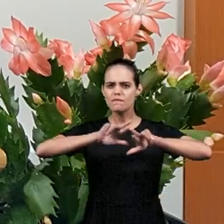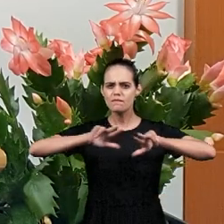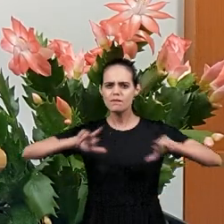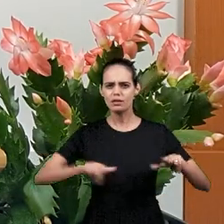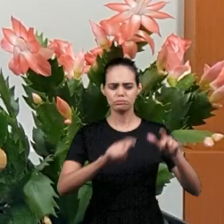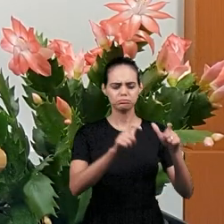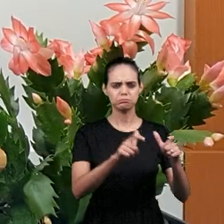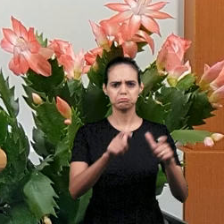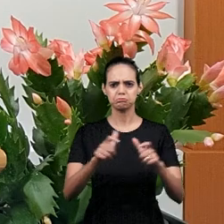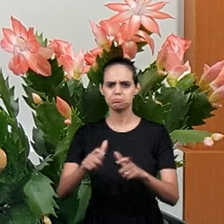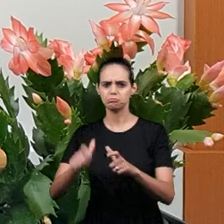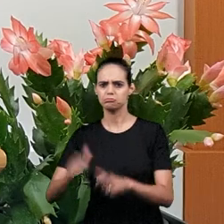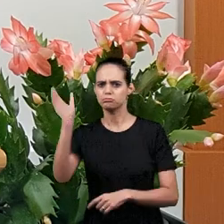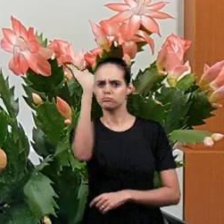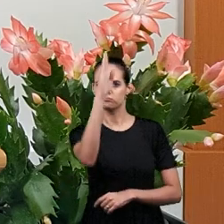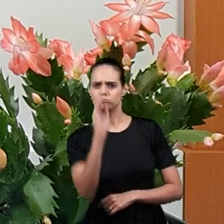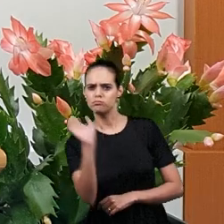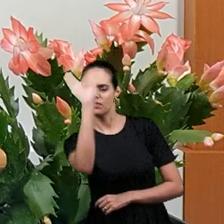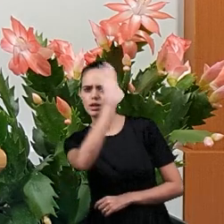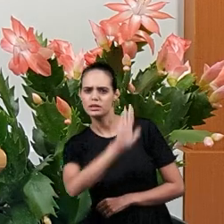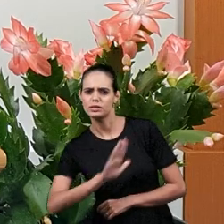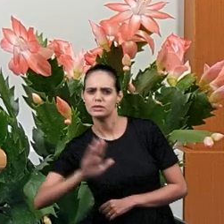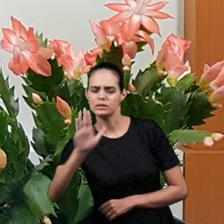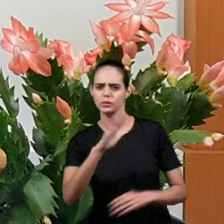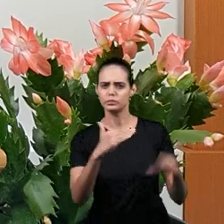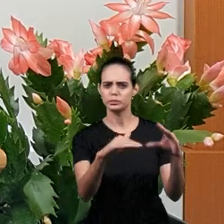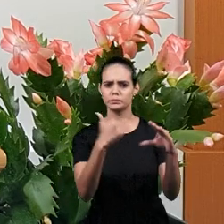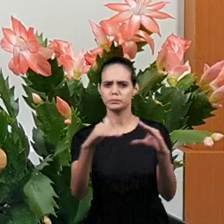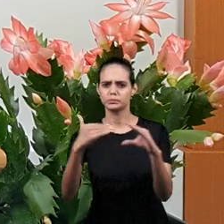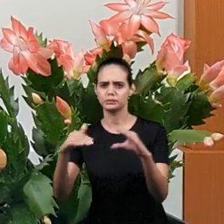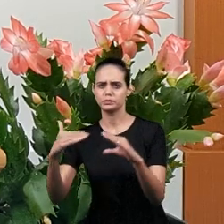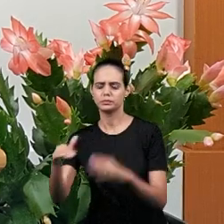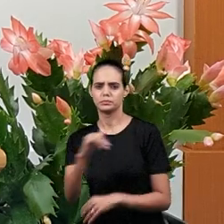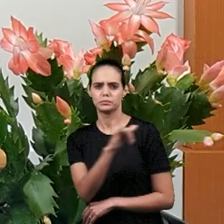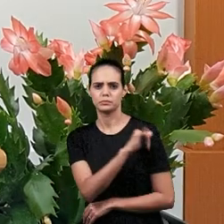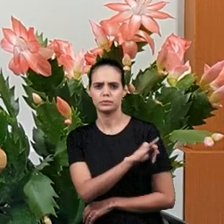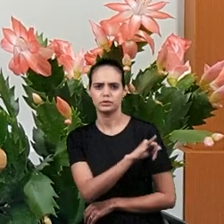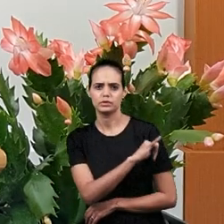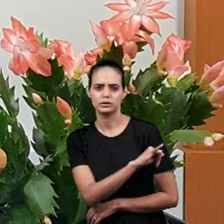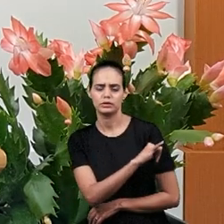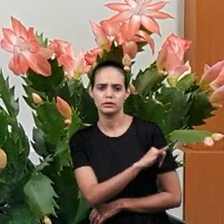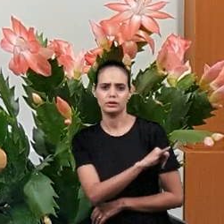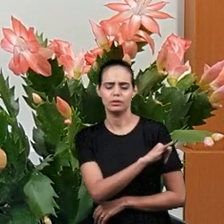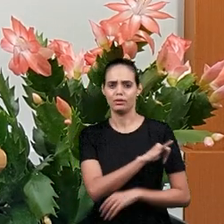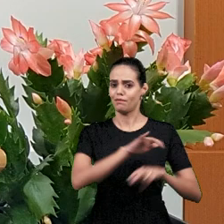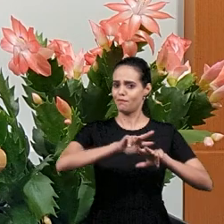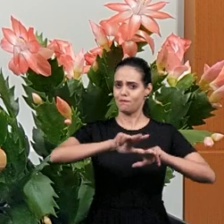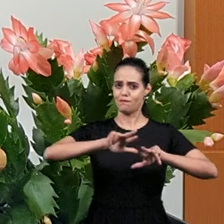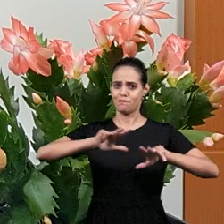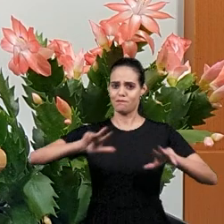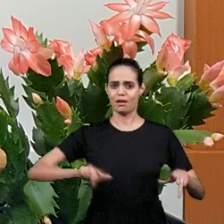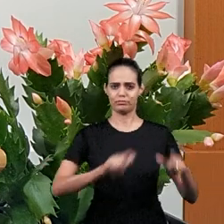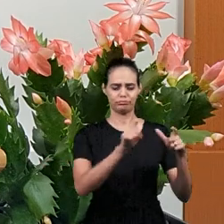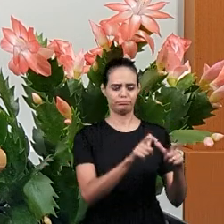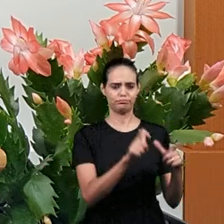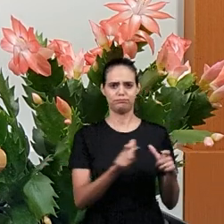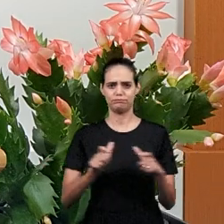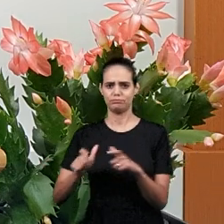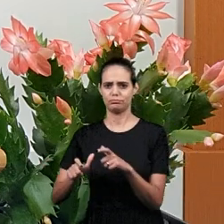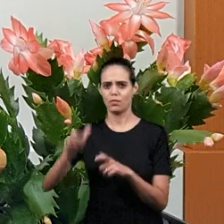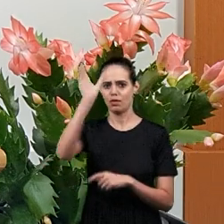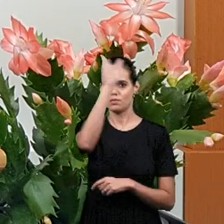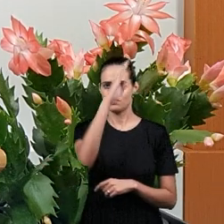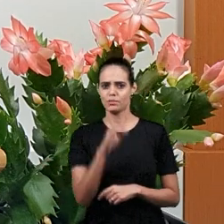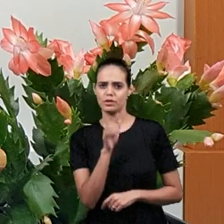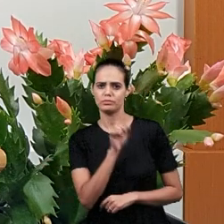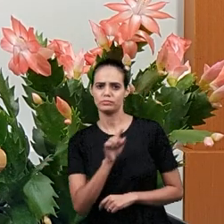Donc, Eliezer de Jésus de Rio de Janeiro. Donc, beaucoup de contributions ici. Des gens qui connaissent bien